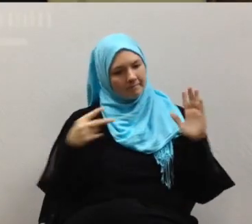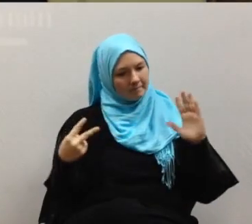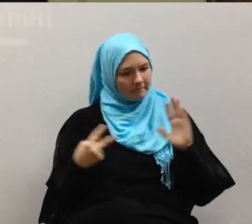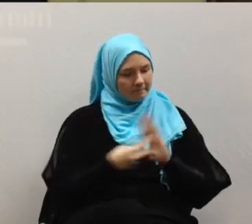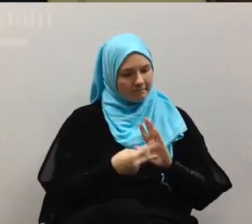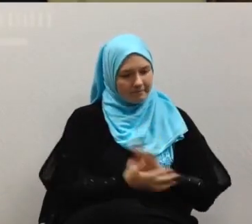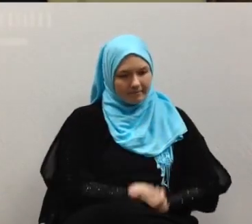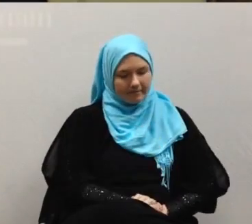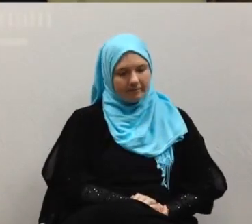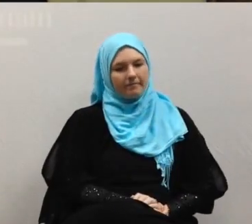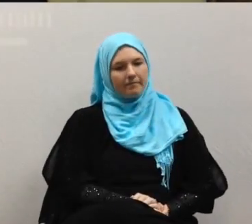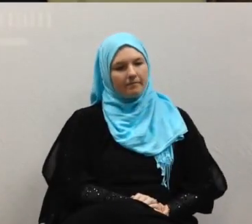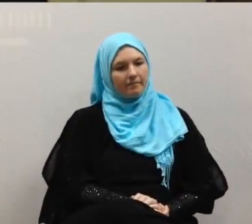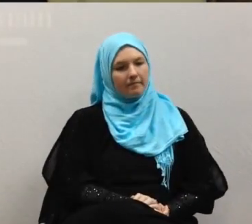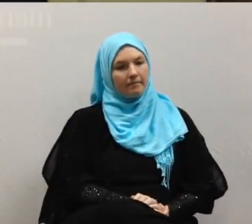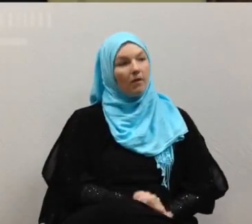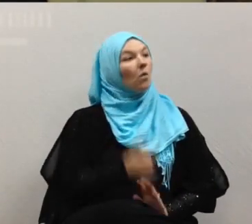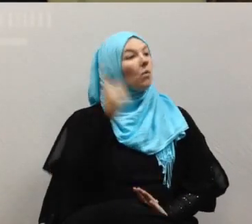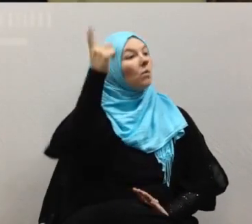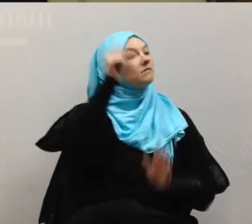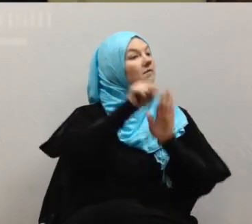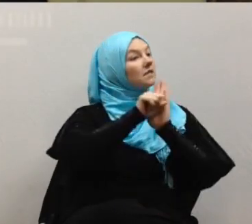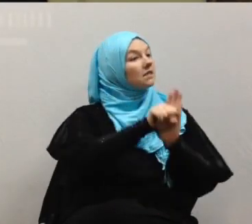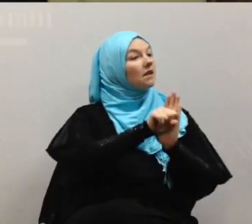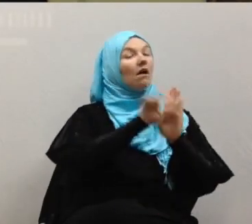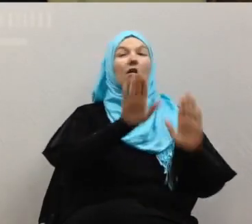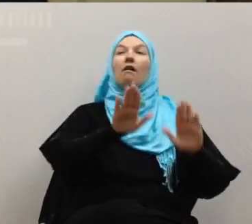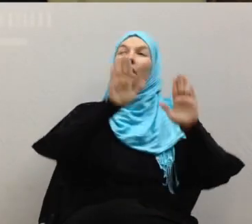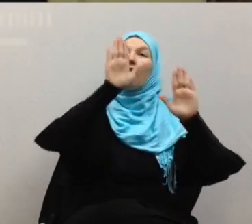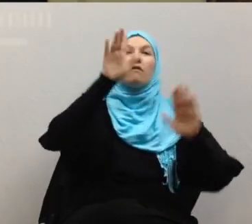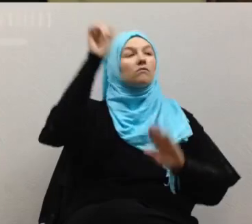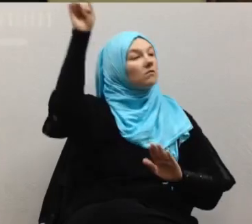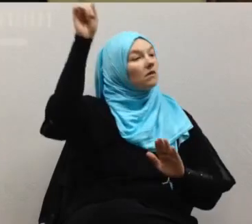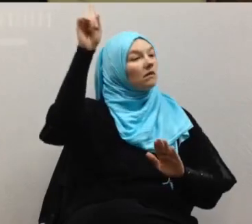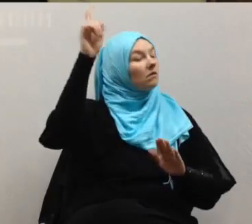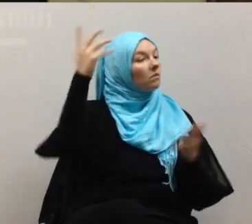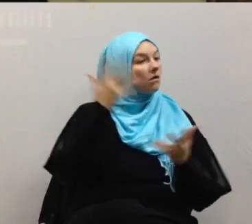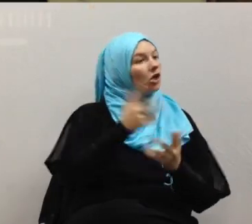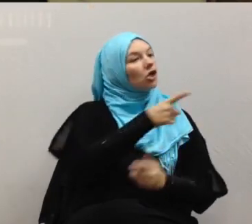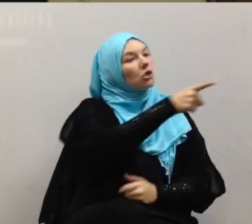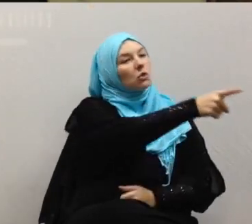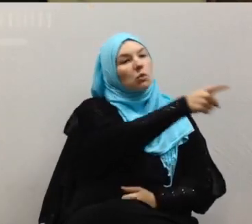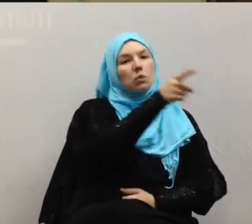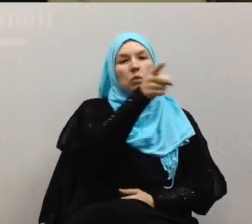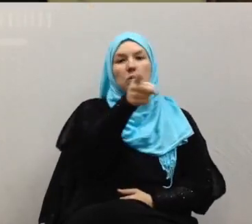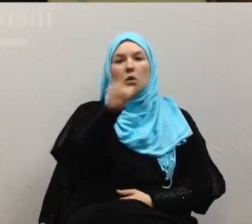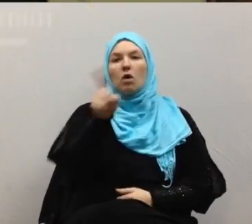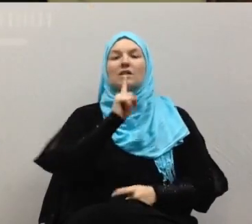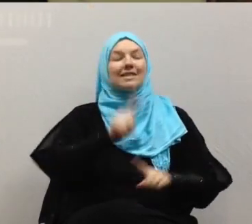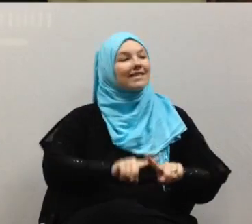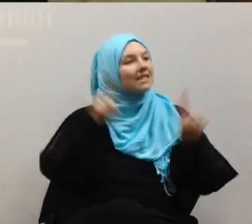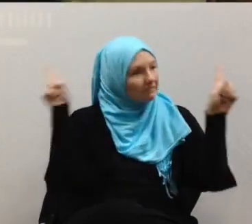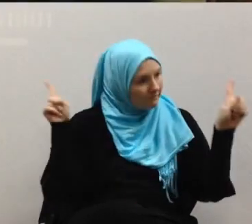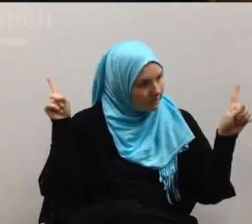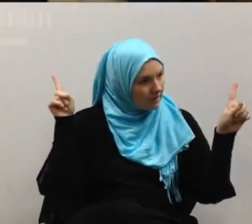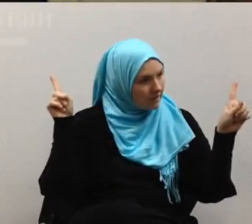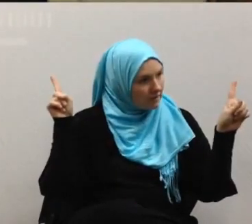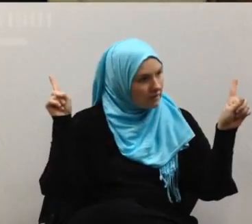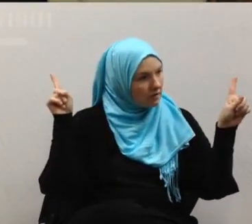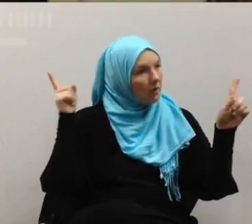وَأَلْوَانِكُمْ. One of the signs of the greatness of creation is that you are different both in your